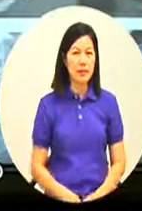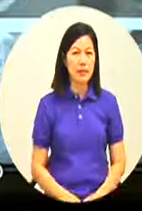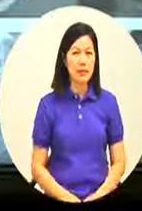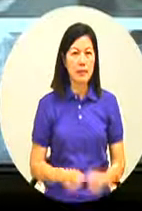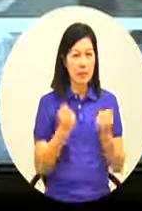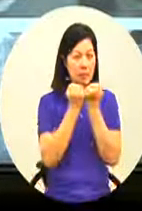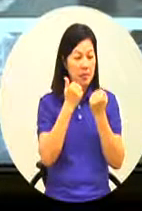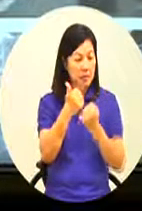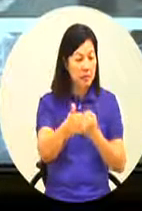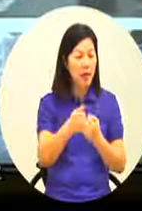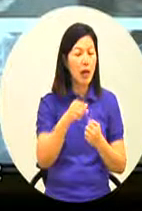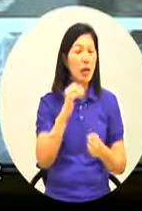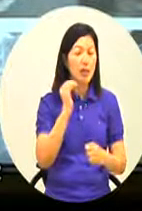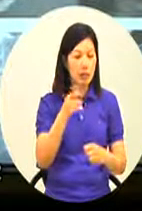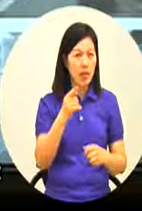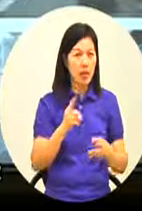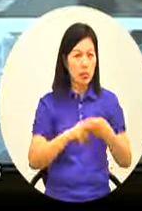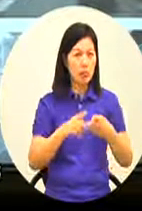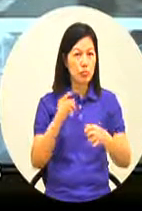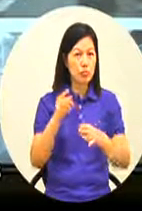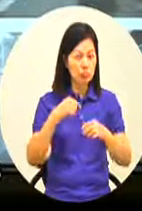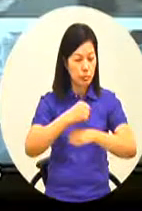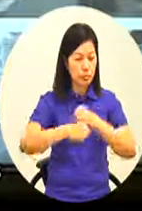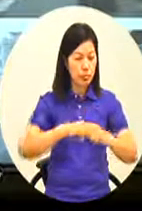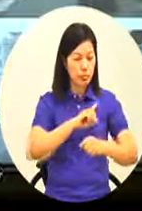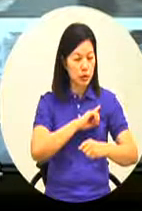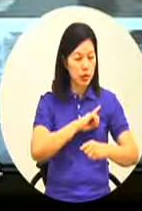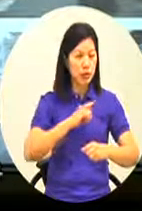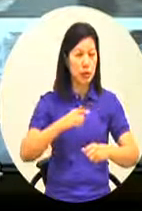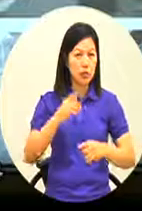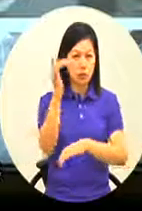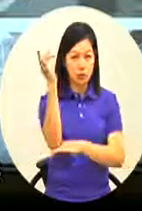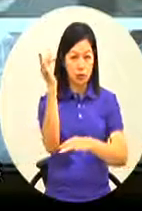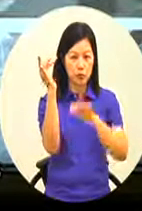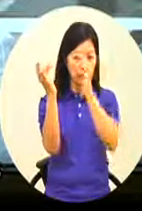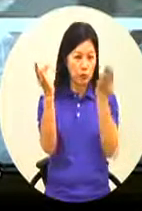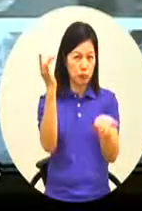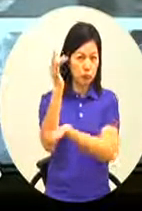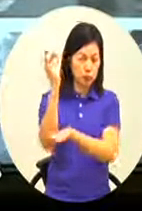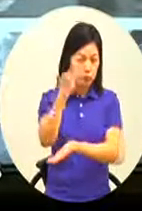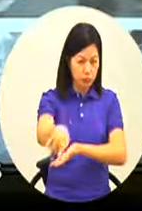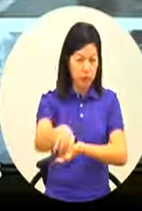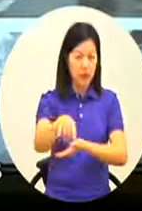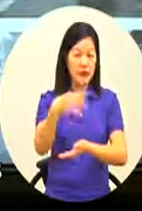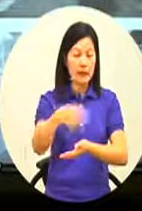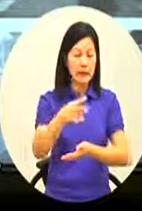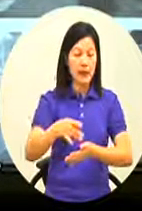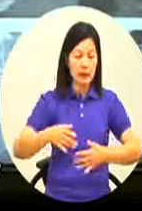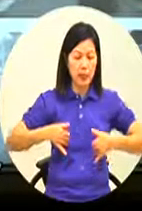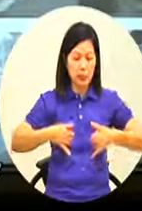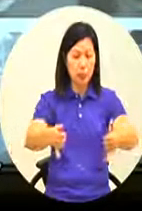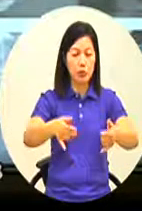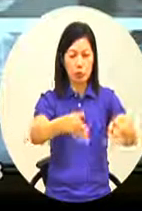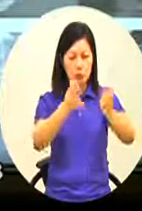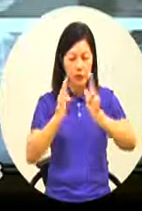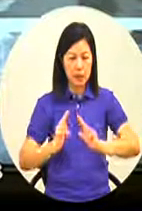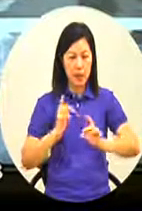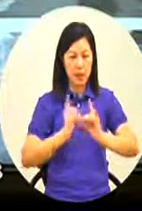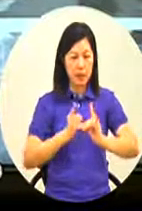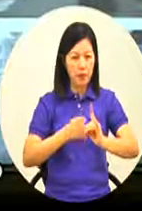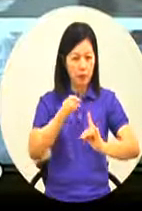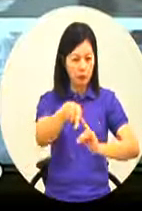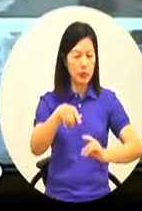该是主动把墙啊弄掉，让社区这的居民会当出入，铺桥做路是不做爱人